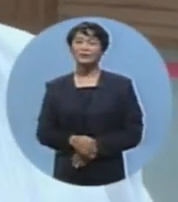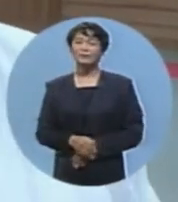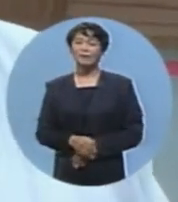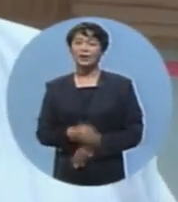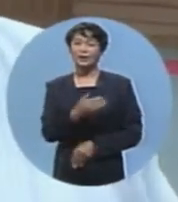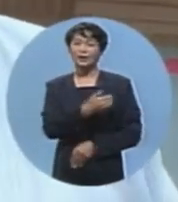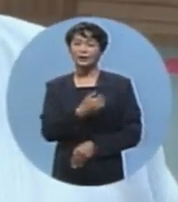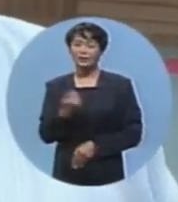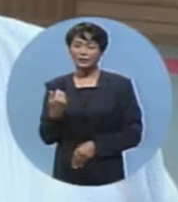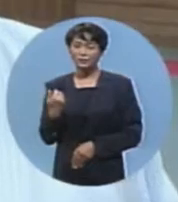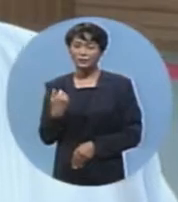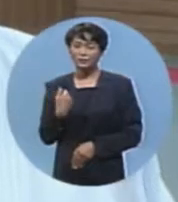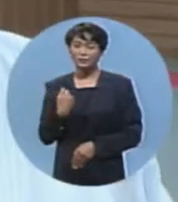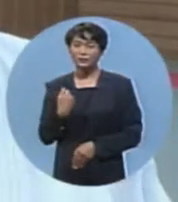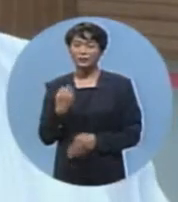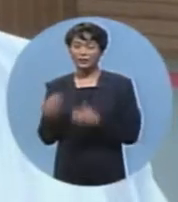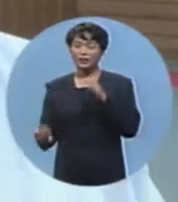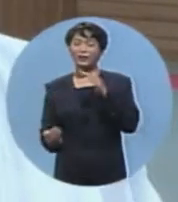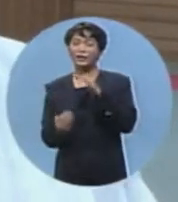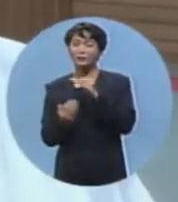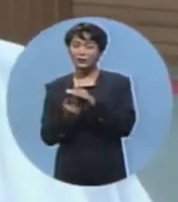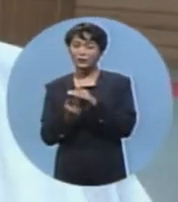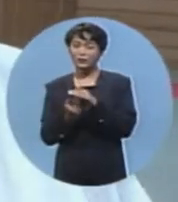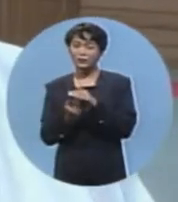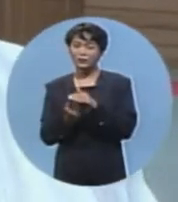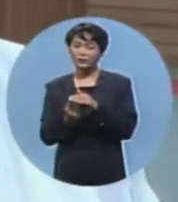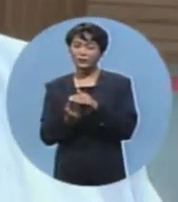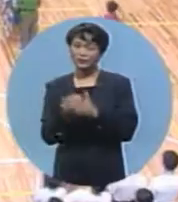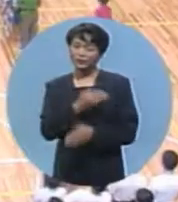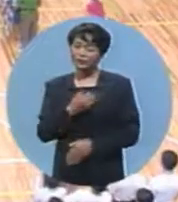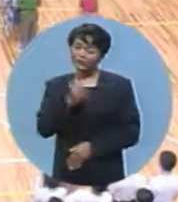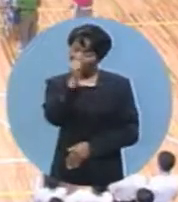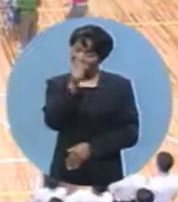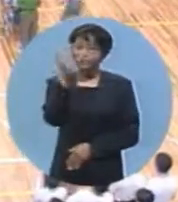そういう機会を接してればと思ってますけど、